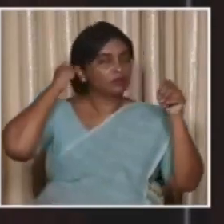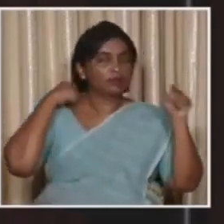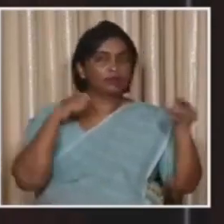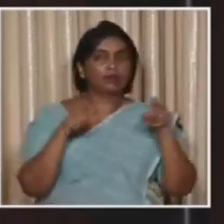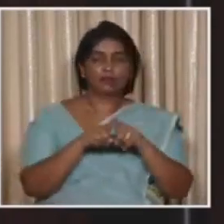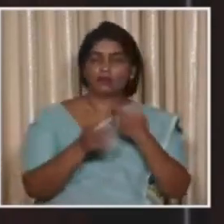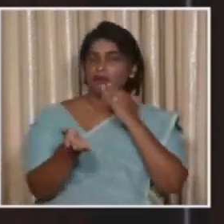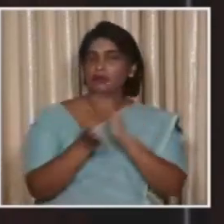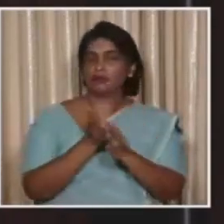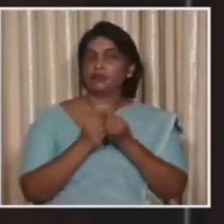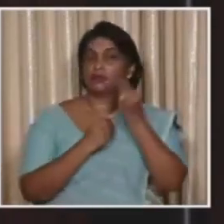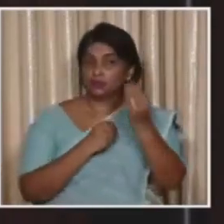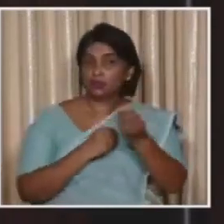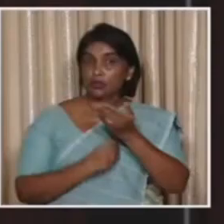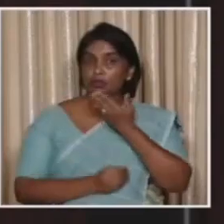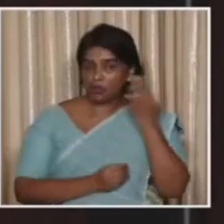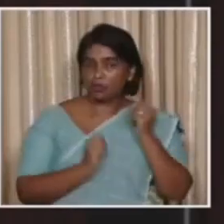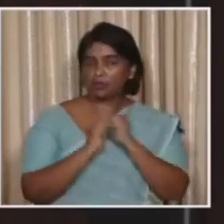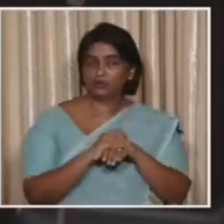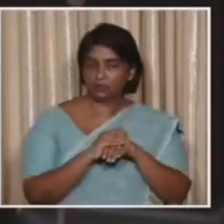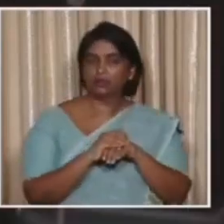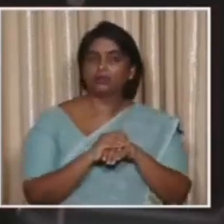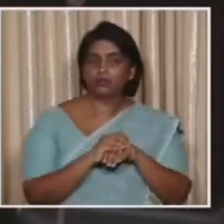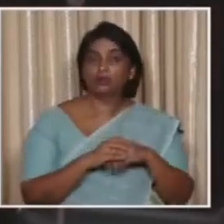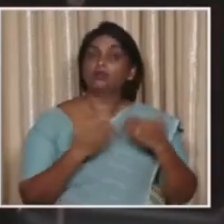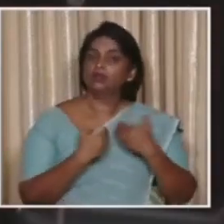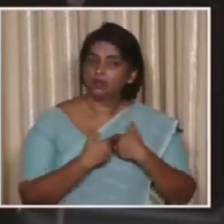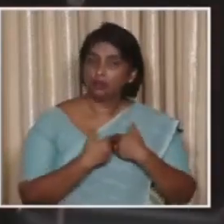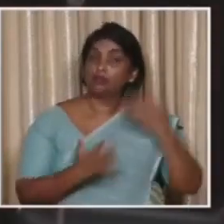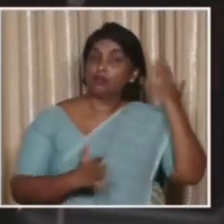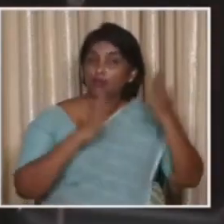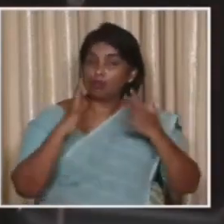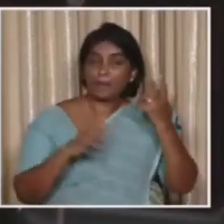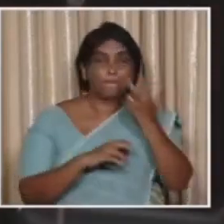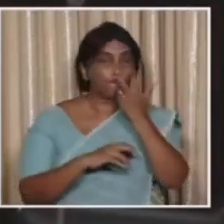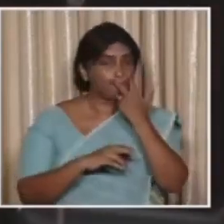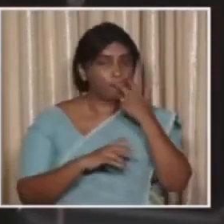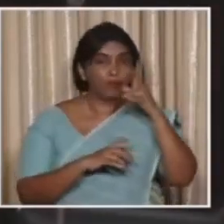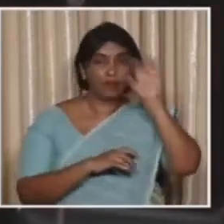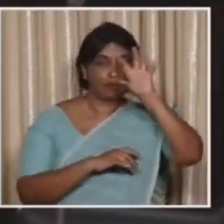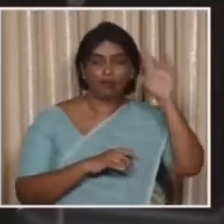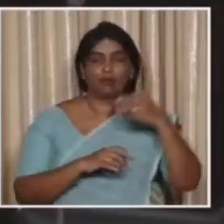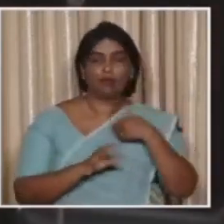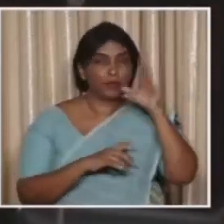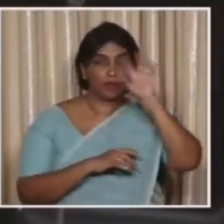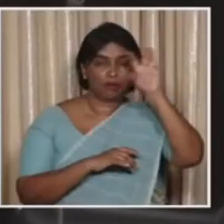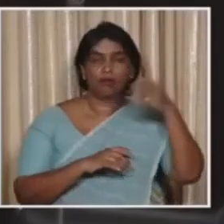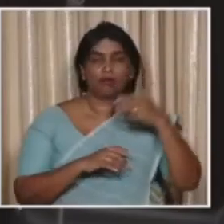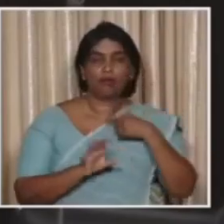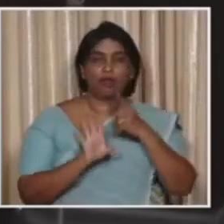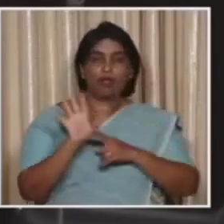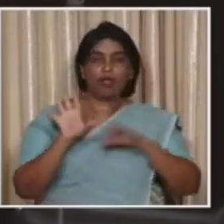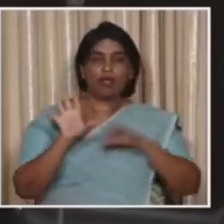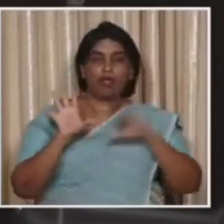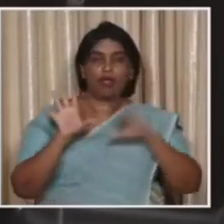මේකට සාධාරණයක් ඉෂ්ට කරලා දෙන්න පුළුවන් වැඩපිළිවෙලක් ඔබතුමා අපි ලෝකයේ පිලිපීනි වගේ රටවල් එක ගත්තාම අපි අවුරුදු 10ක් විතර පස්සෙන් අවුරුදු